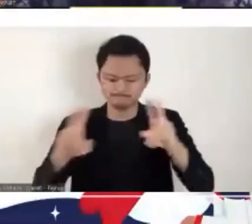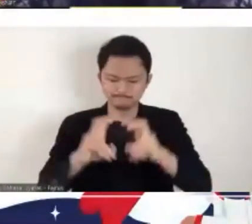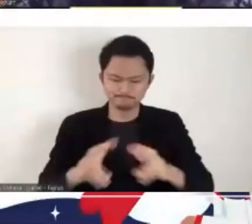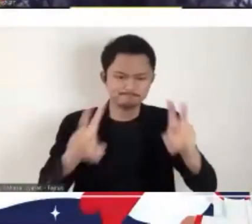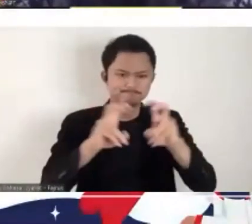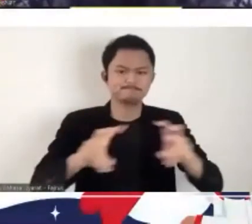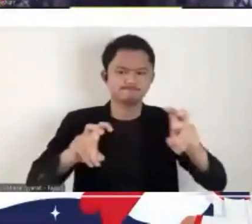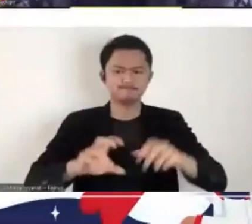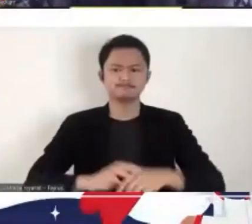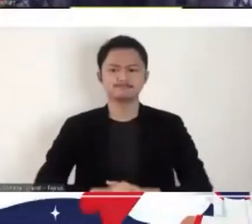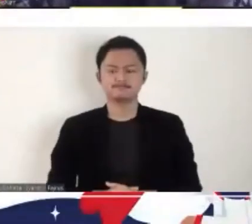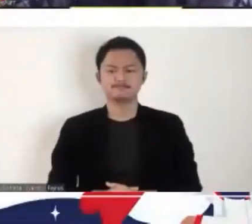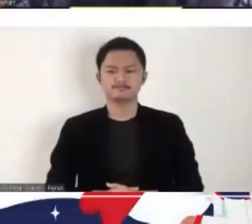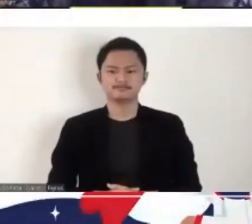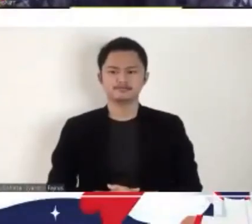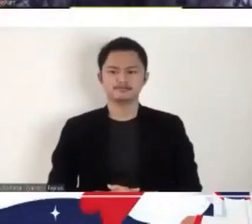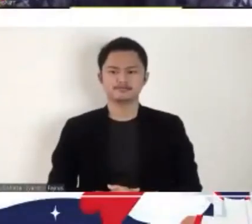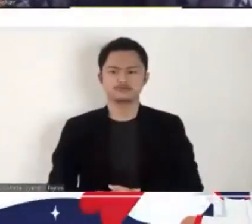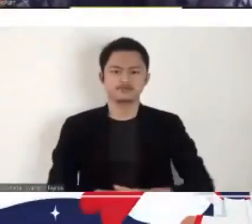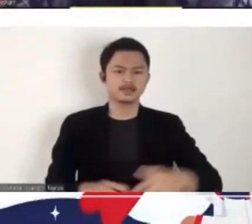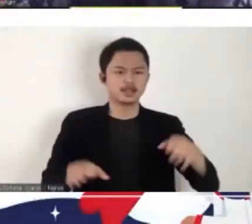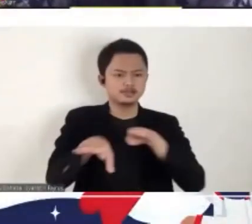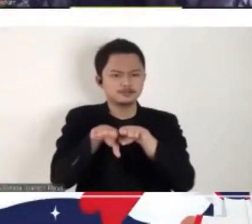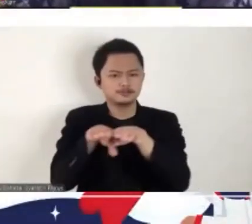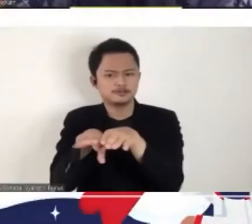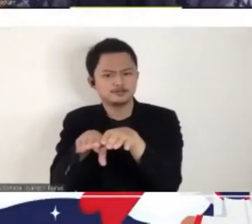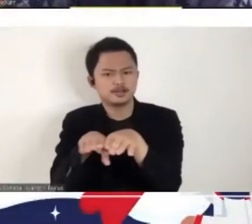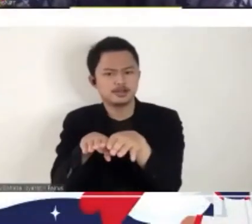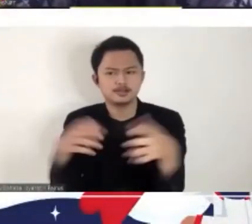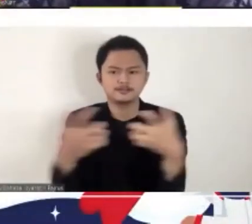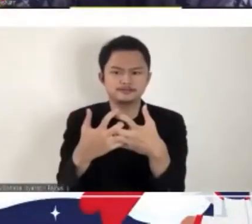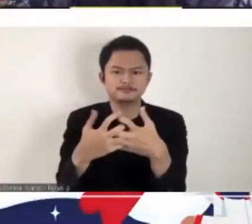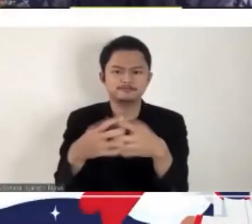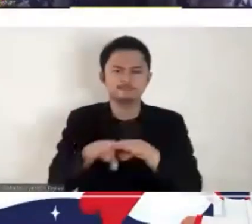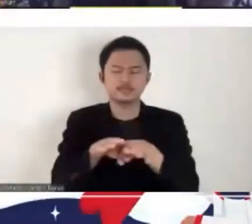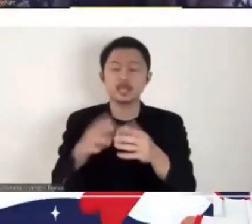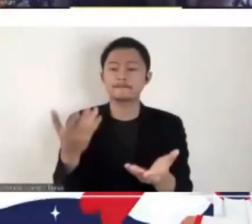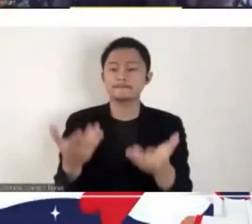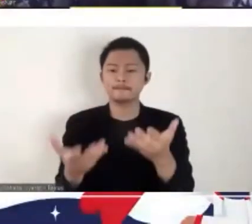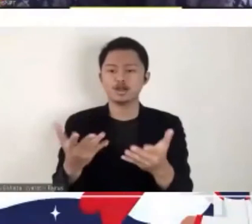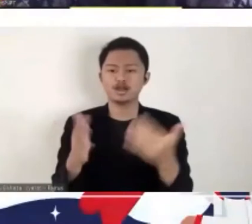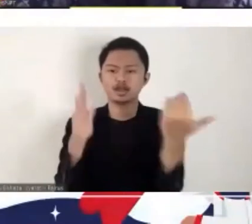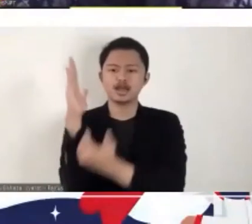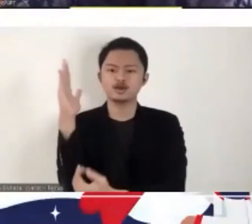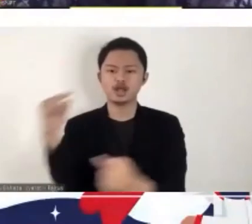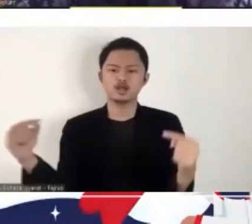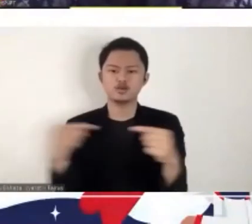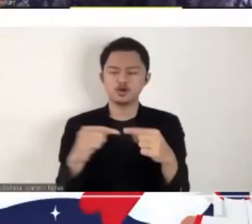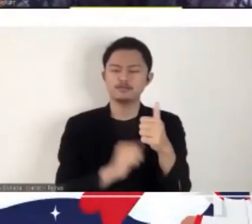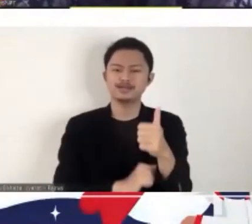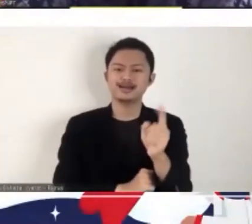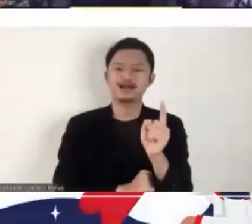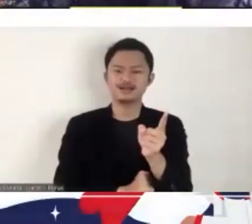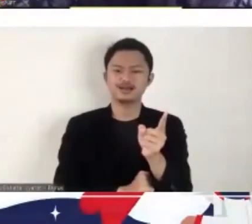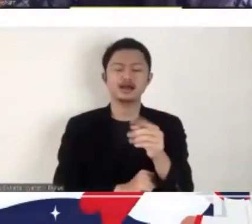disisir ya Katakanlah yang beririsan dan kemudian bisa saja itu peraturan diintegrasikan dengan yang sudah atau